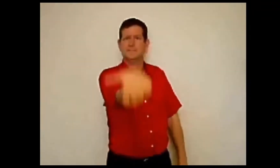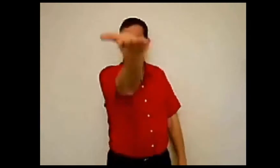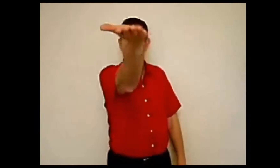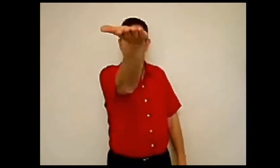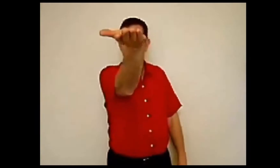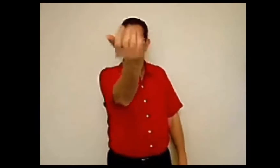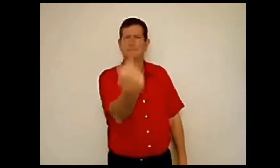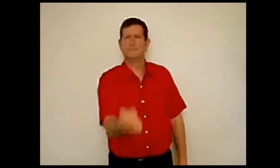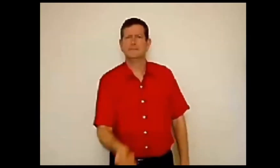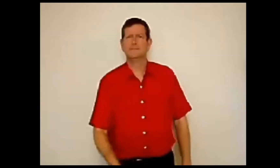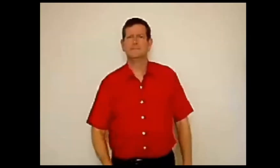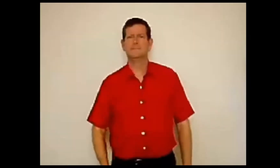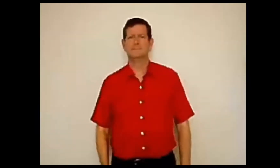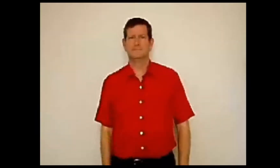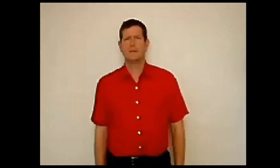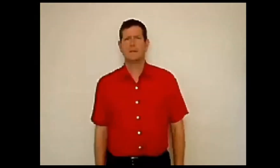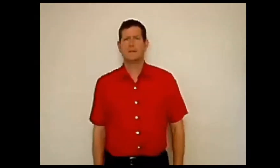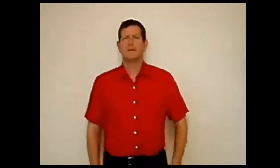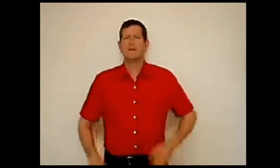Se lever.